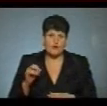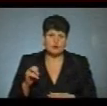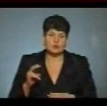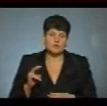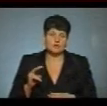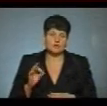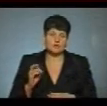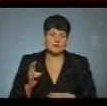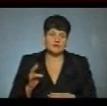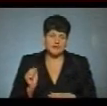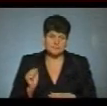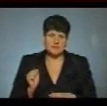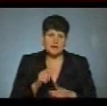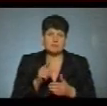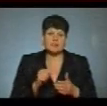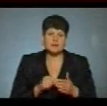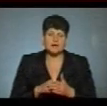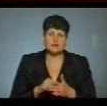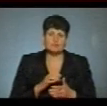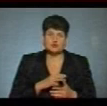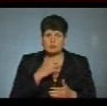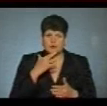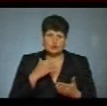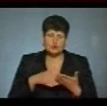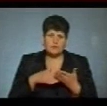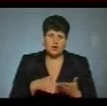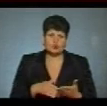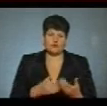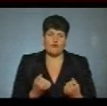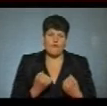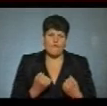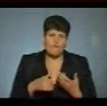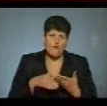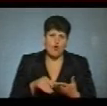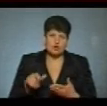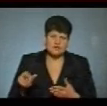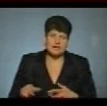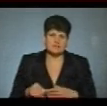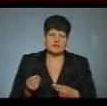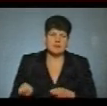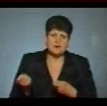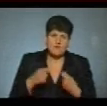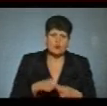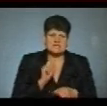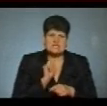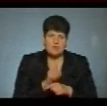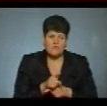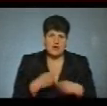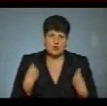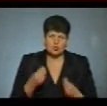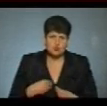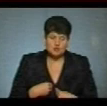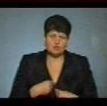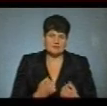також можливе запитання про те, що багато допомагають волонтери. Волонтери щось привозять, замовляють костюми